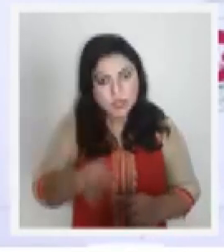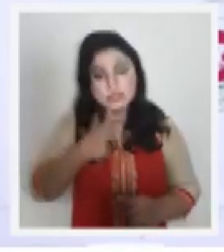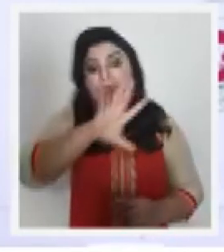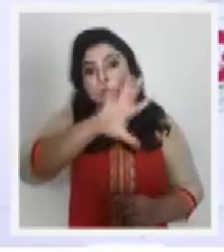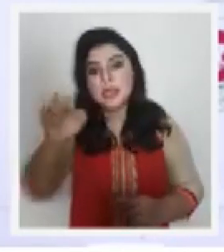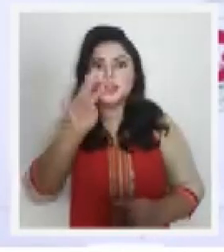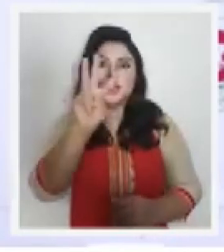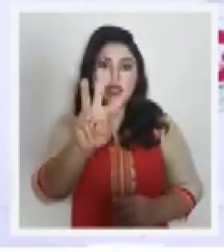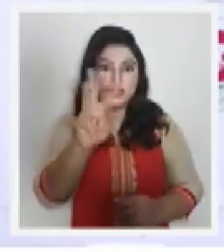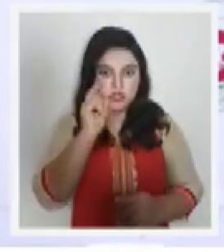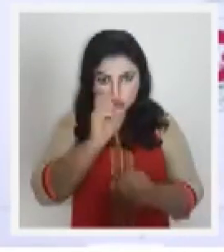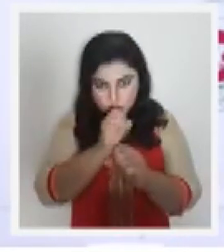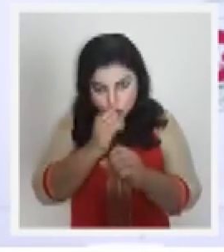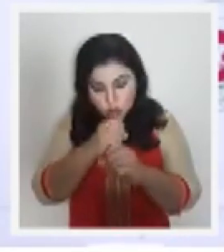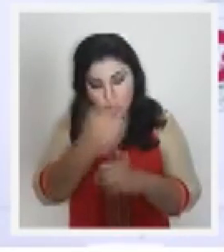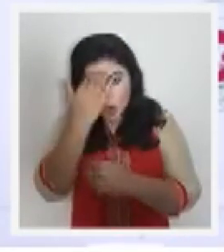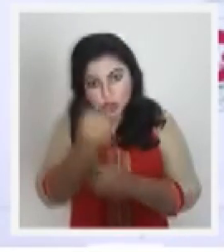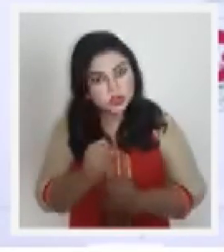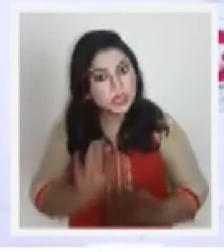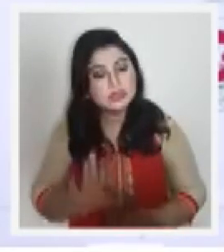2,996 জন, এবং এ পর্যন্ত শনাক্ত